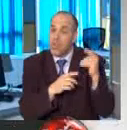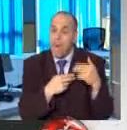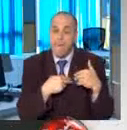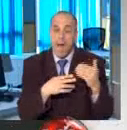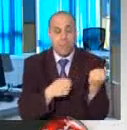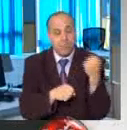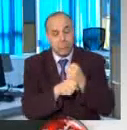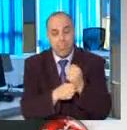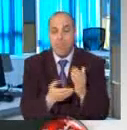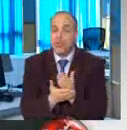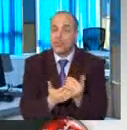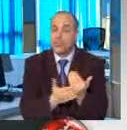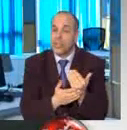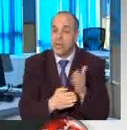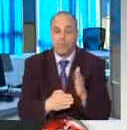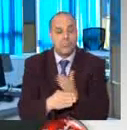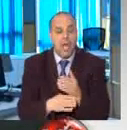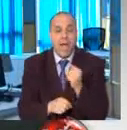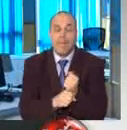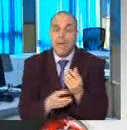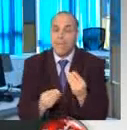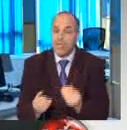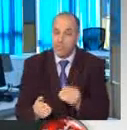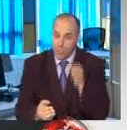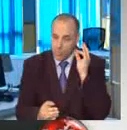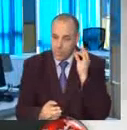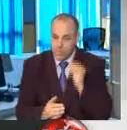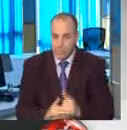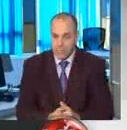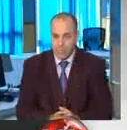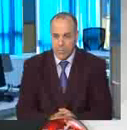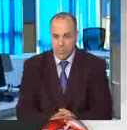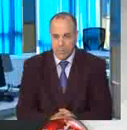المشاريع وبالتالي توفير مواطن الشغل.